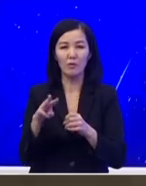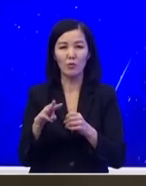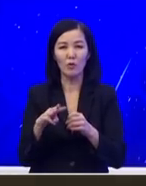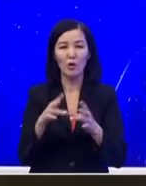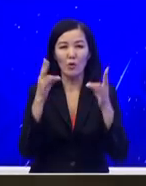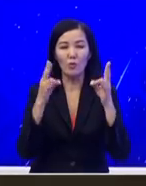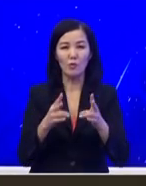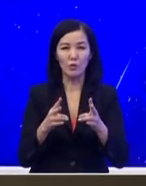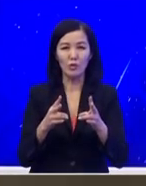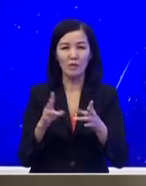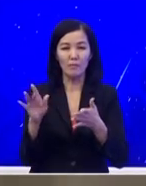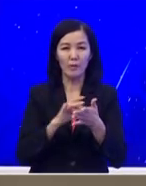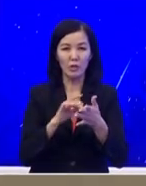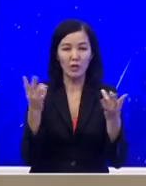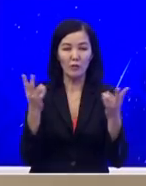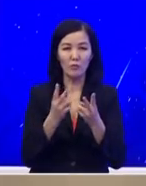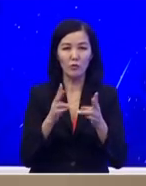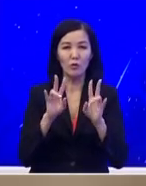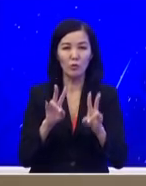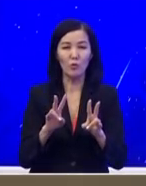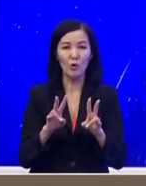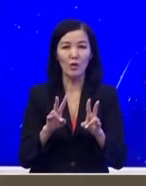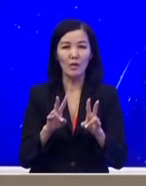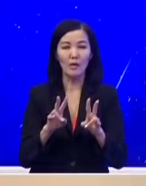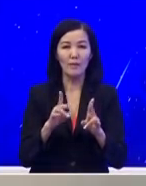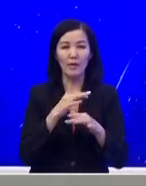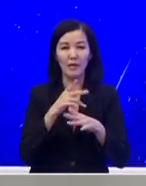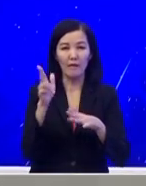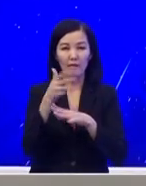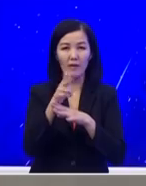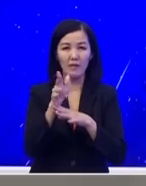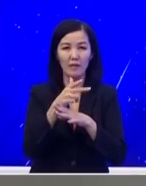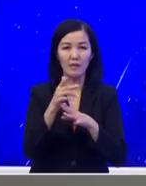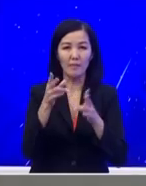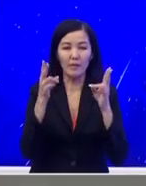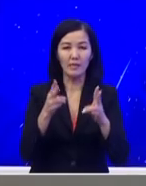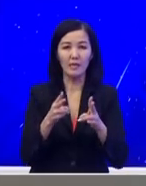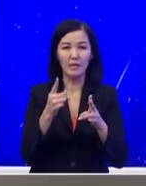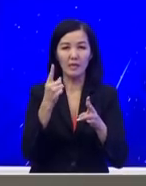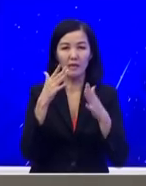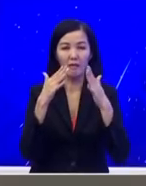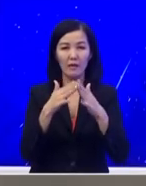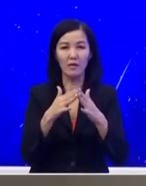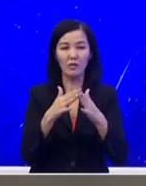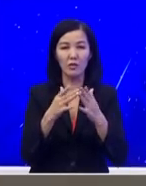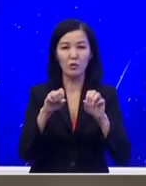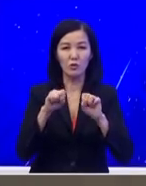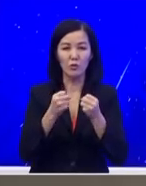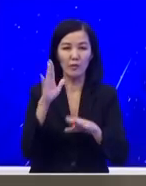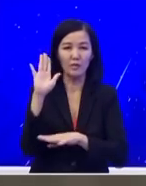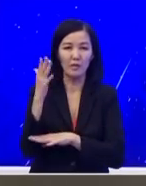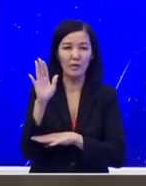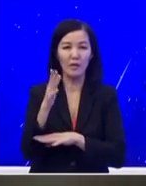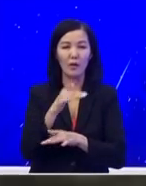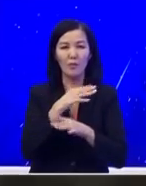ущерб еще предстоит подсчитать. Однако, судя по многочисленным видео в интернете, пострадала не одна крыша. А счет сломанных деревьев пойдет